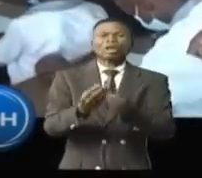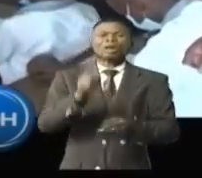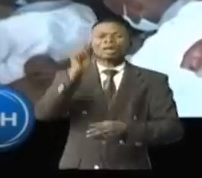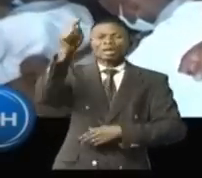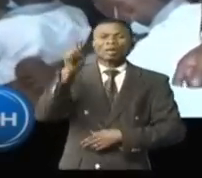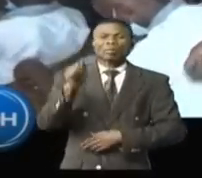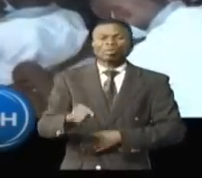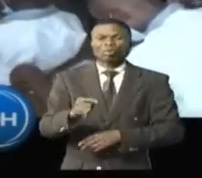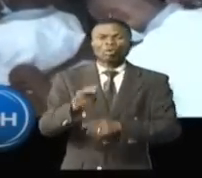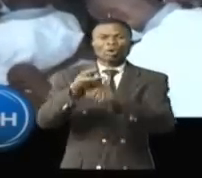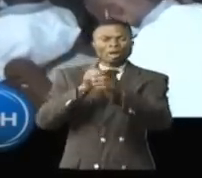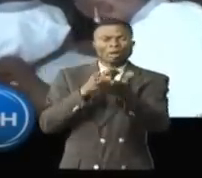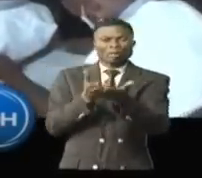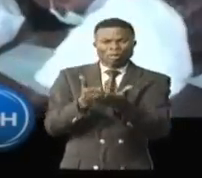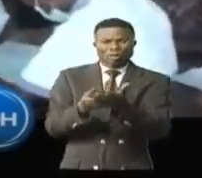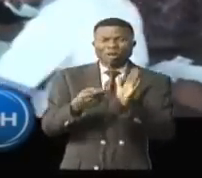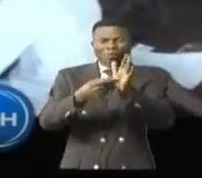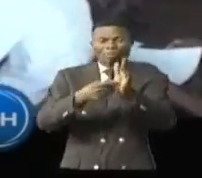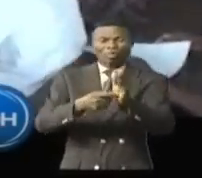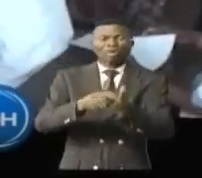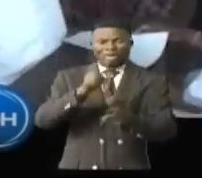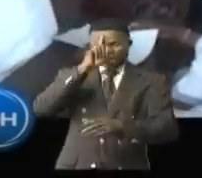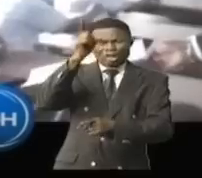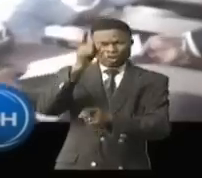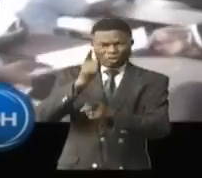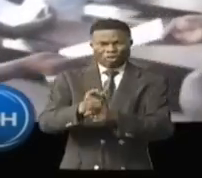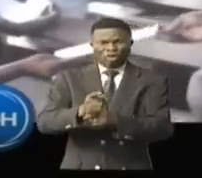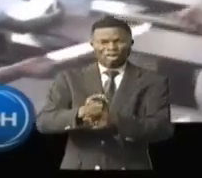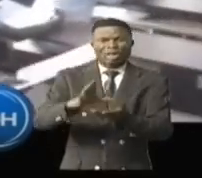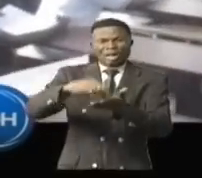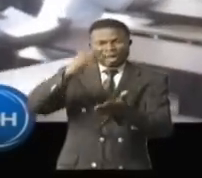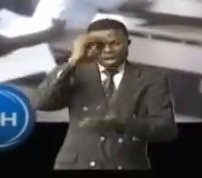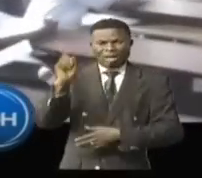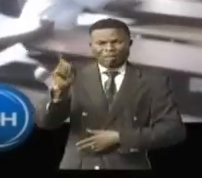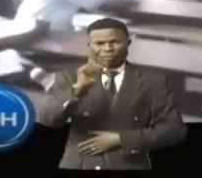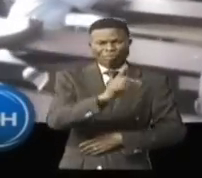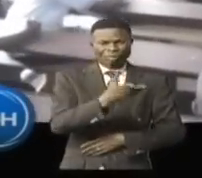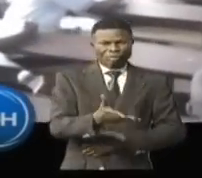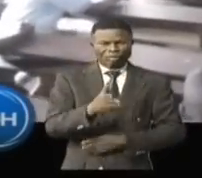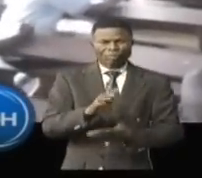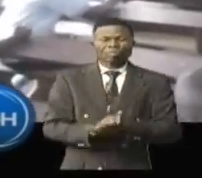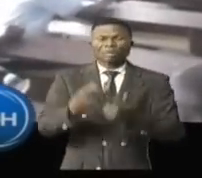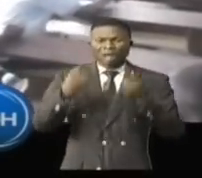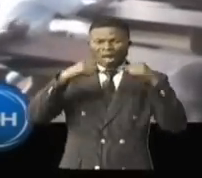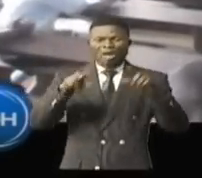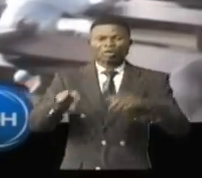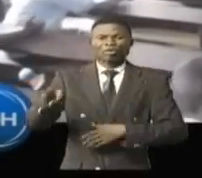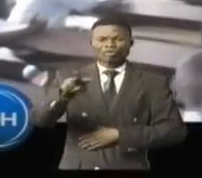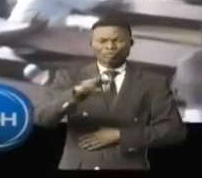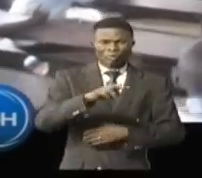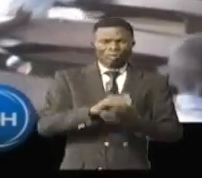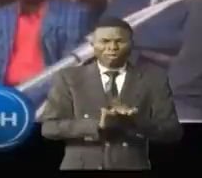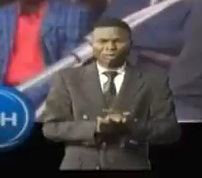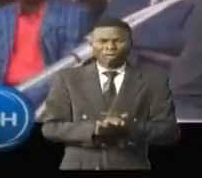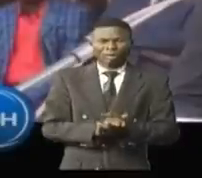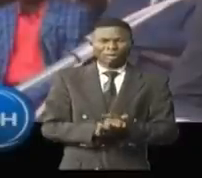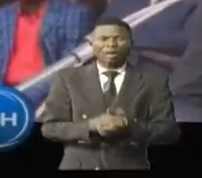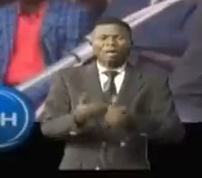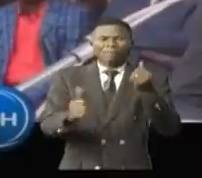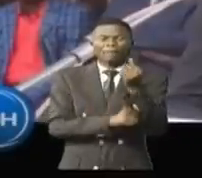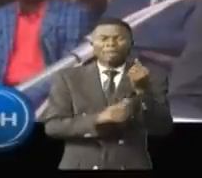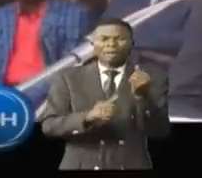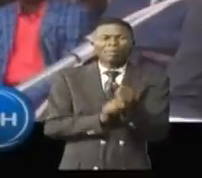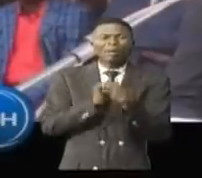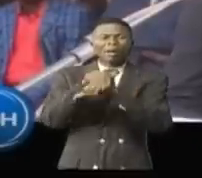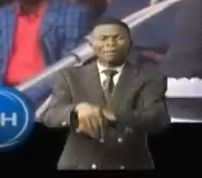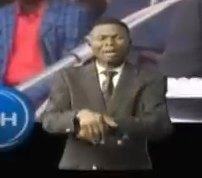découleront reflètent le niveau réel atteint par chaque finaliste. J'en appelle donc les intervenants à tous les